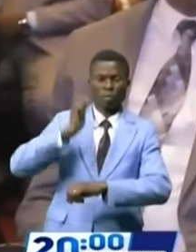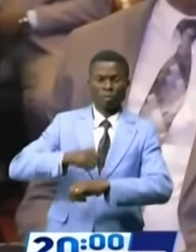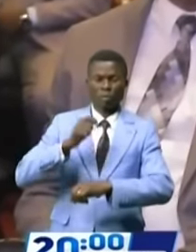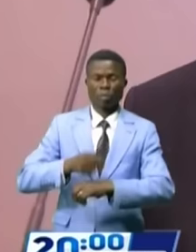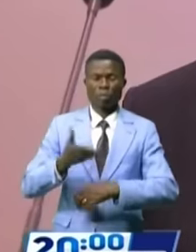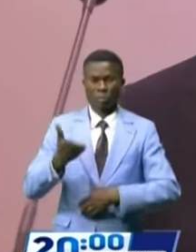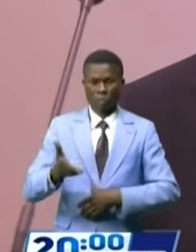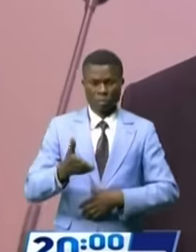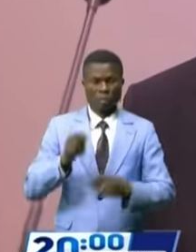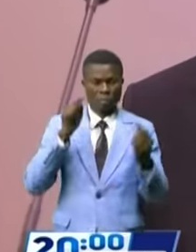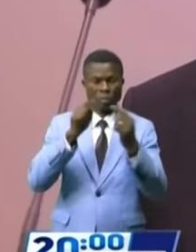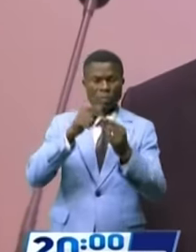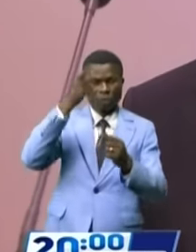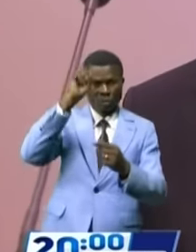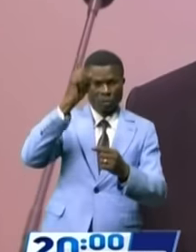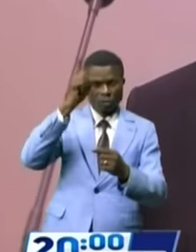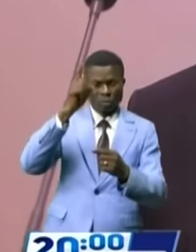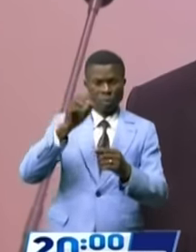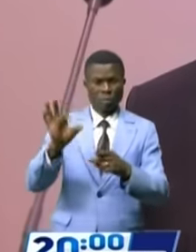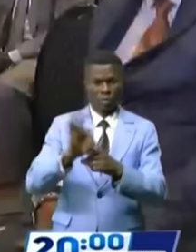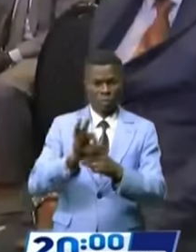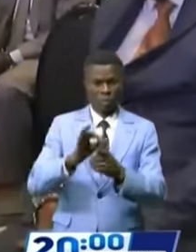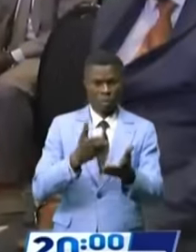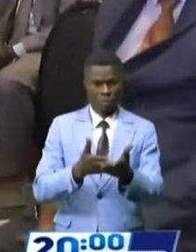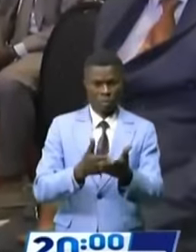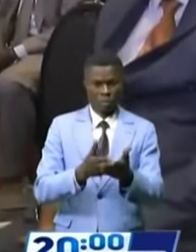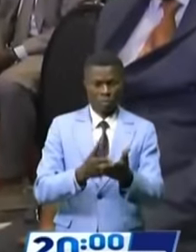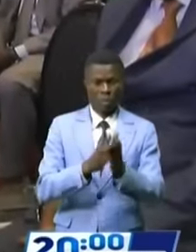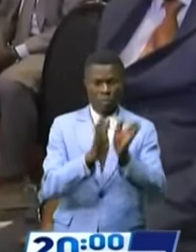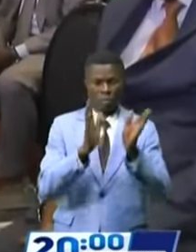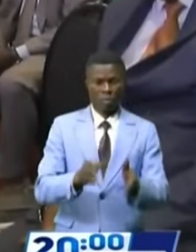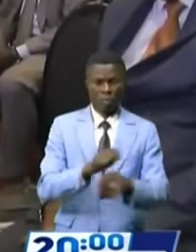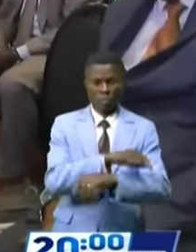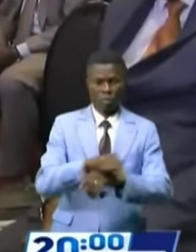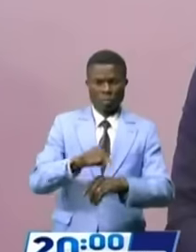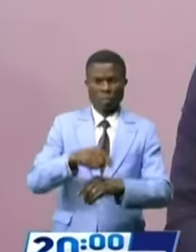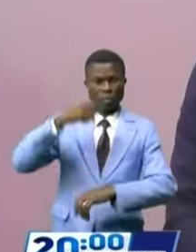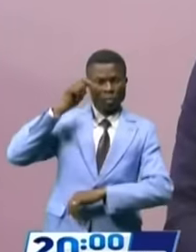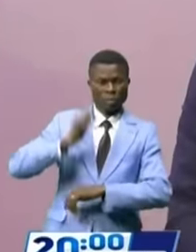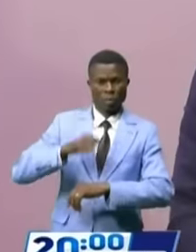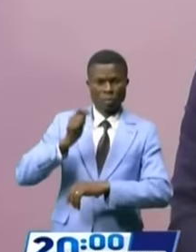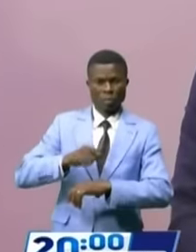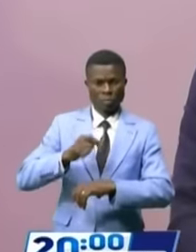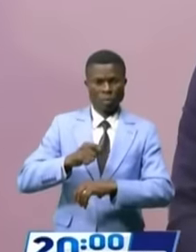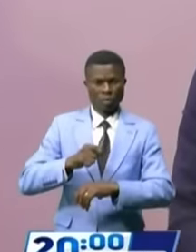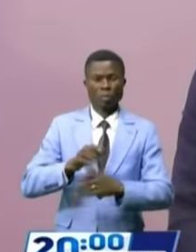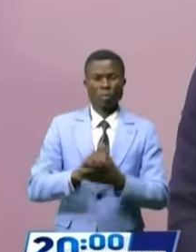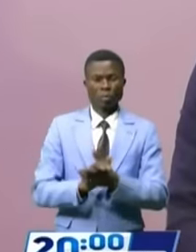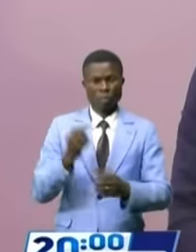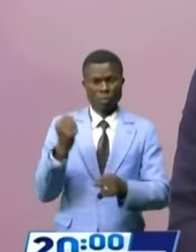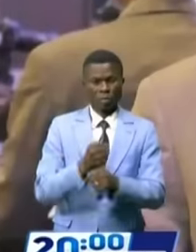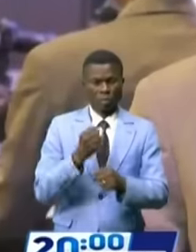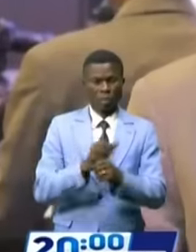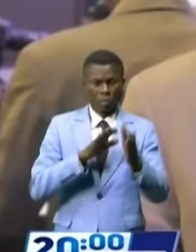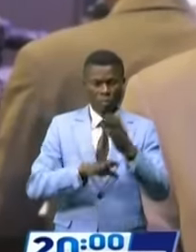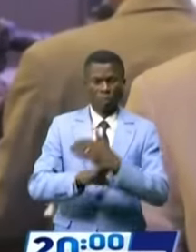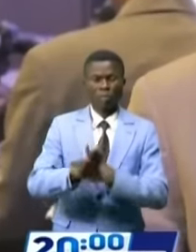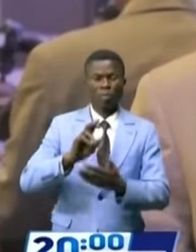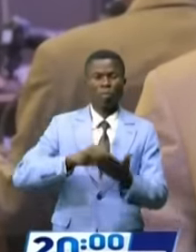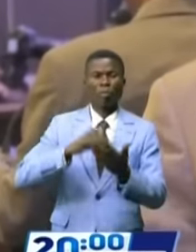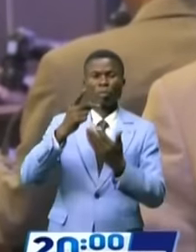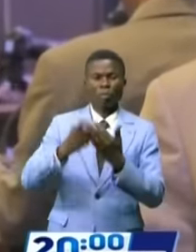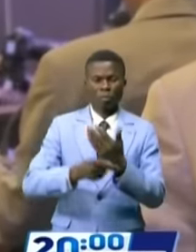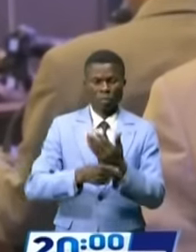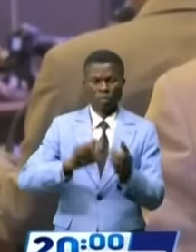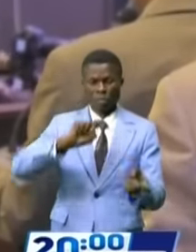greffes. C'est l'objectif poursuivi par cet atelier sur le management des institutions judiciaires et des greffes. Ces travaux s'inscrivent dans le cadre